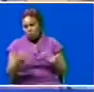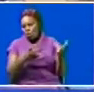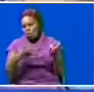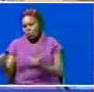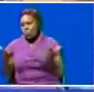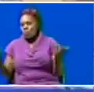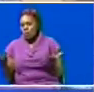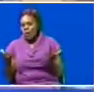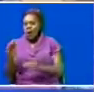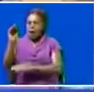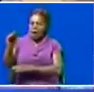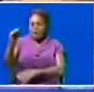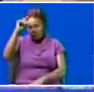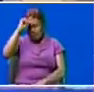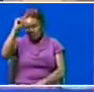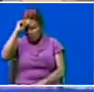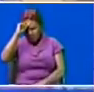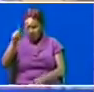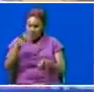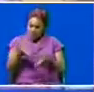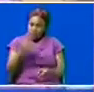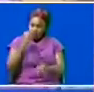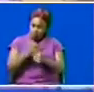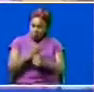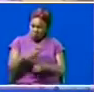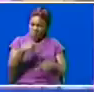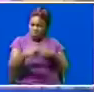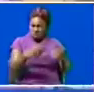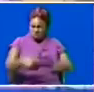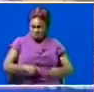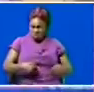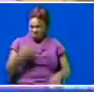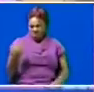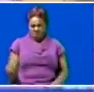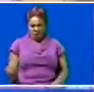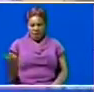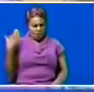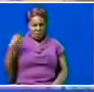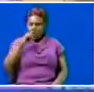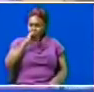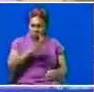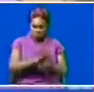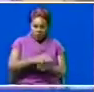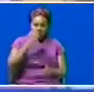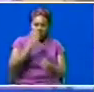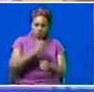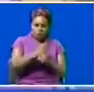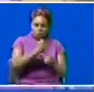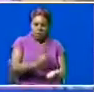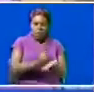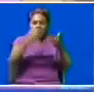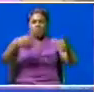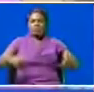wapi? Hiyo ndio tuwali tunataka kuuliza serikali. Kama hii ndio kazi ile watakuwa kifanyia vijana wale wadogo. Na walisema jua kali ndio itasaidia